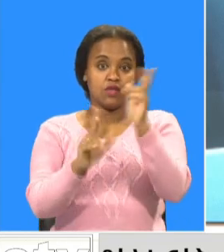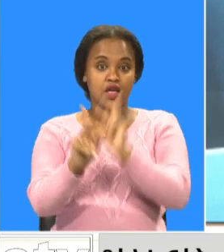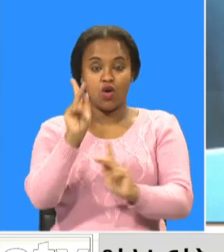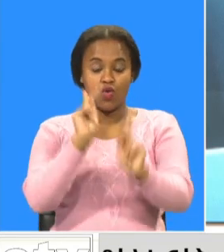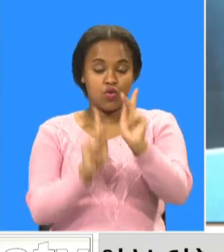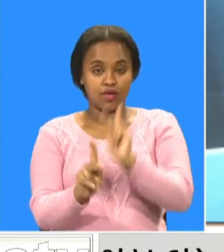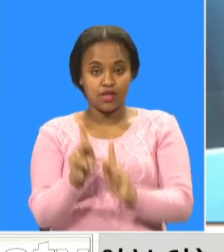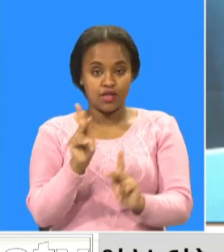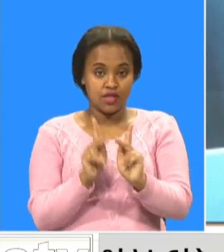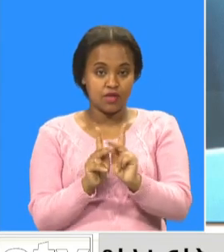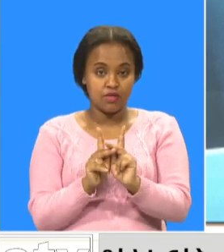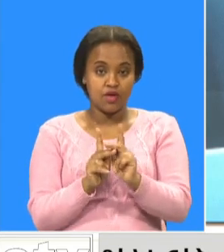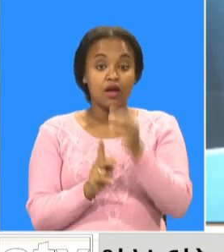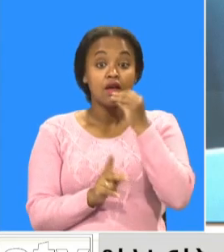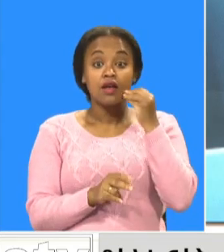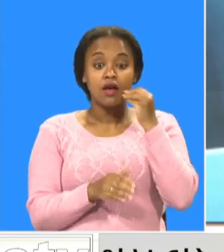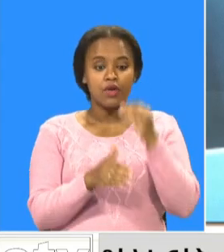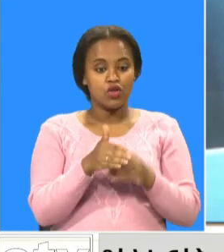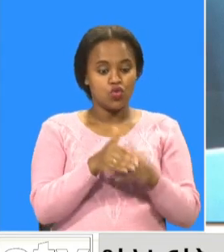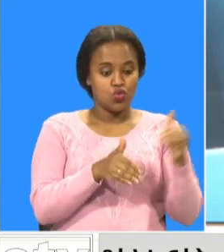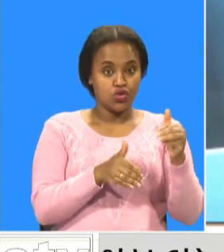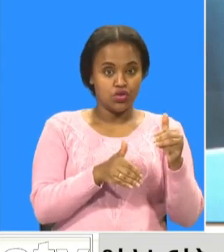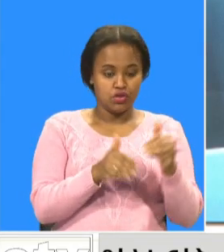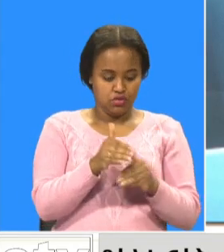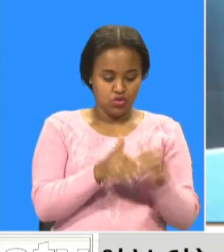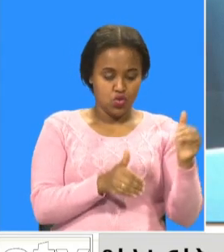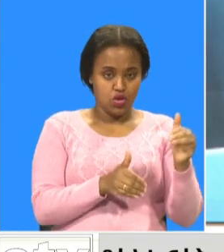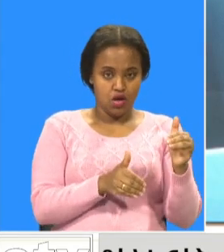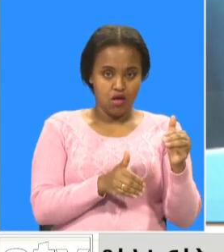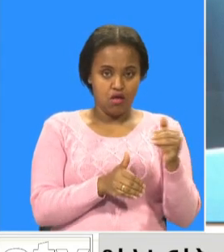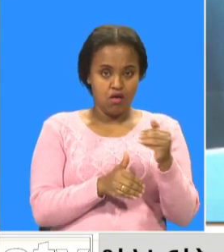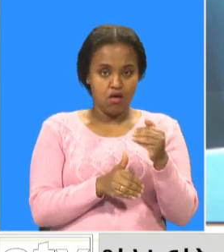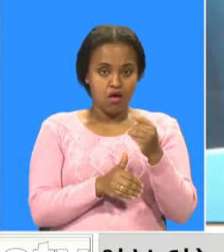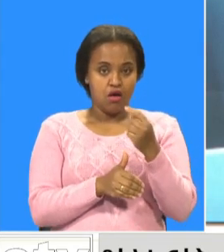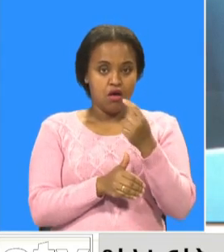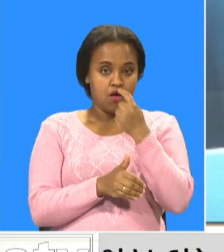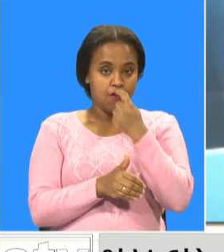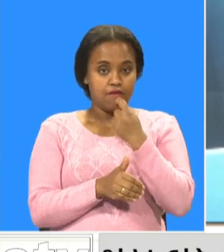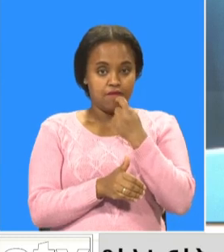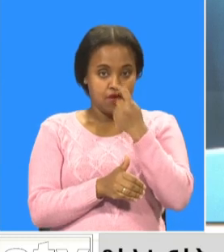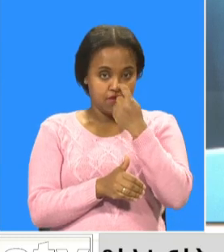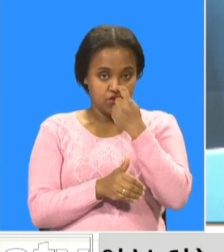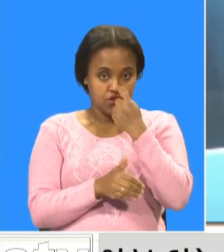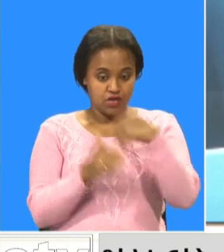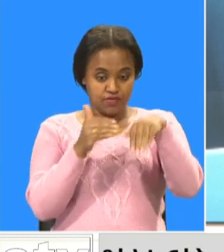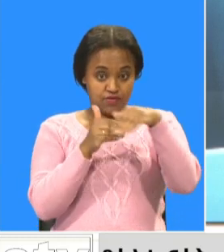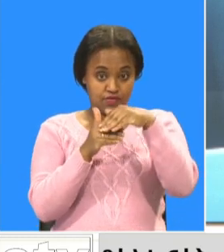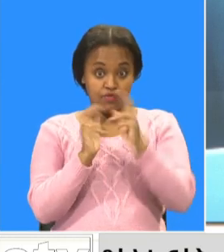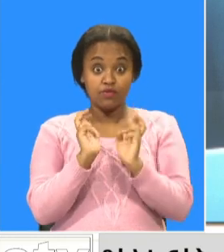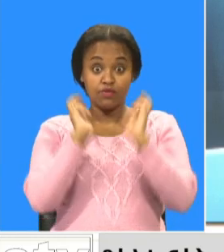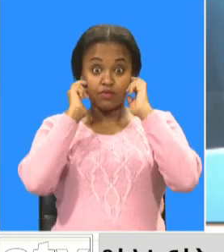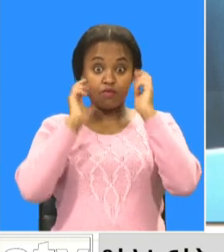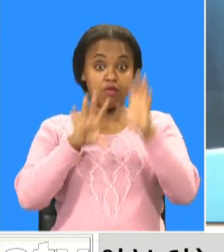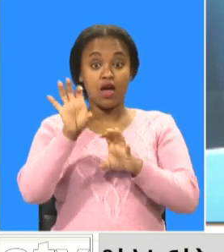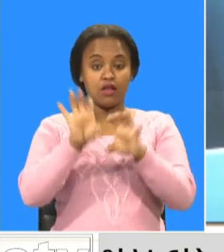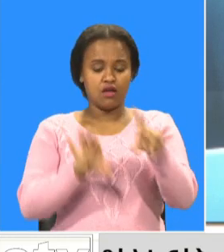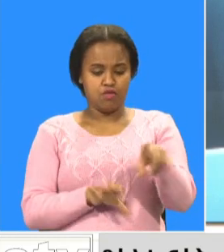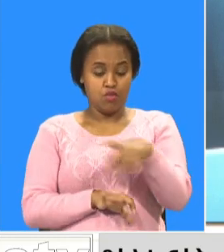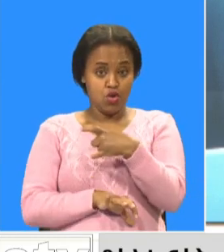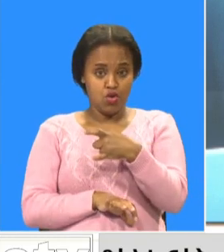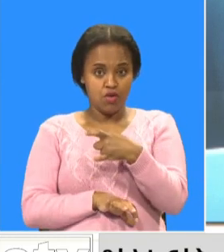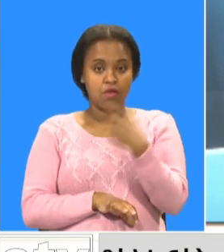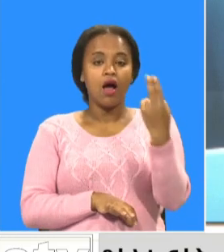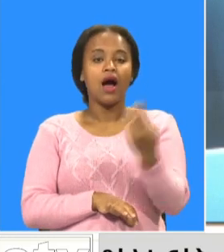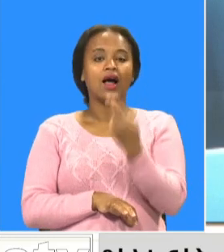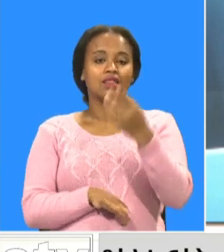ህብረተሰብ ከቤት ውጭ ሲወጣ የአፍና አፍንጫ ጭንብል የሚያደርግ ቢሆንም ግን